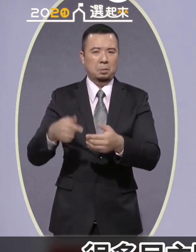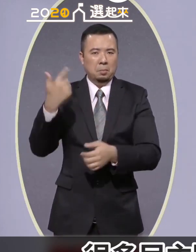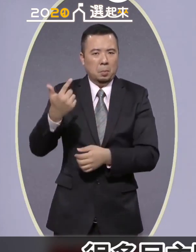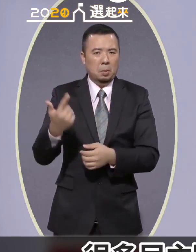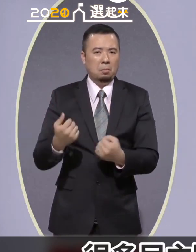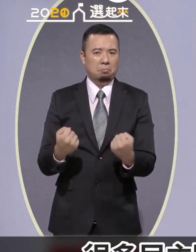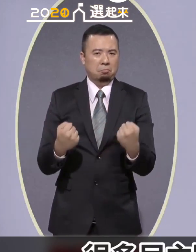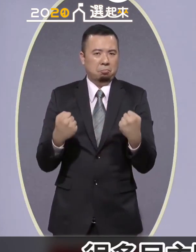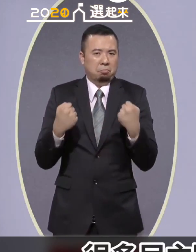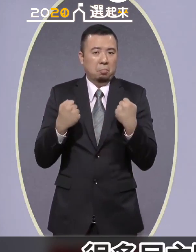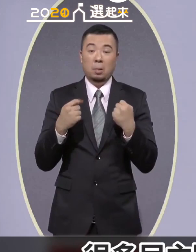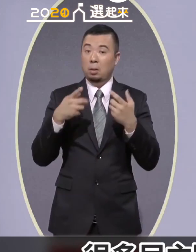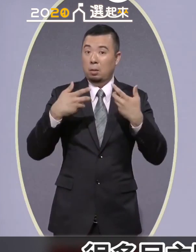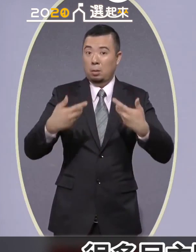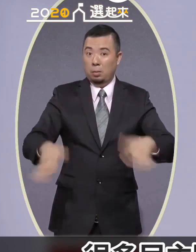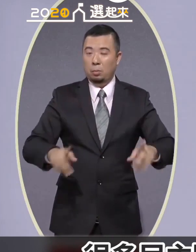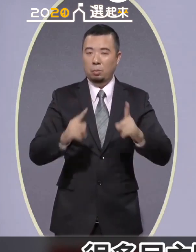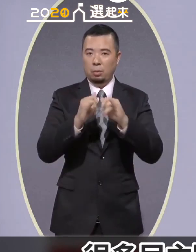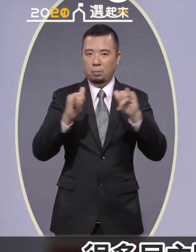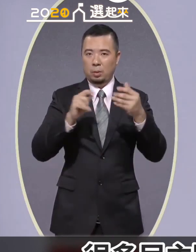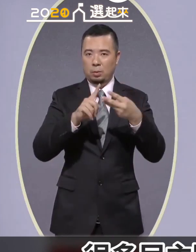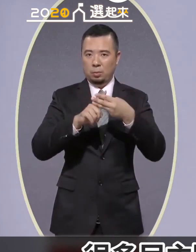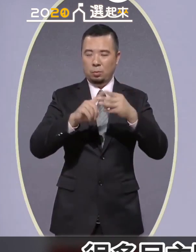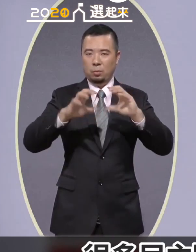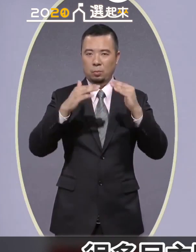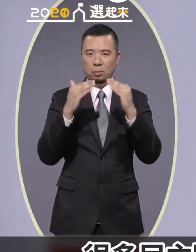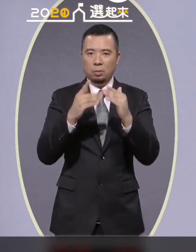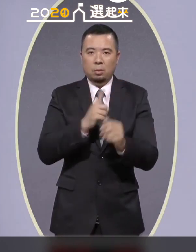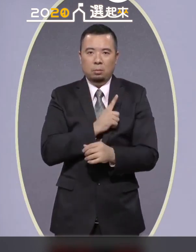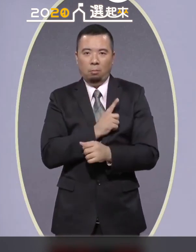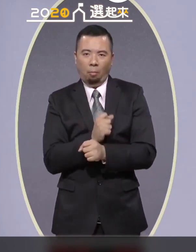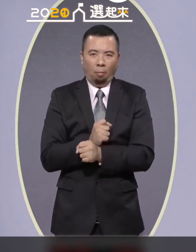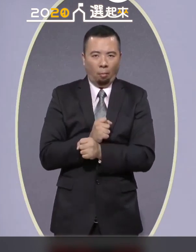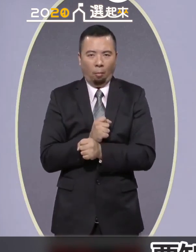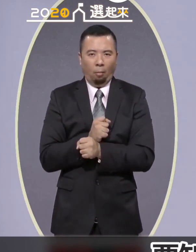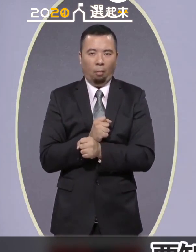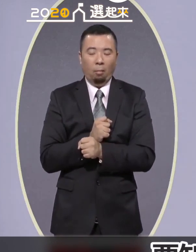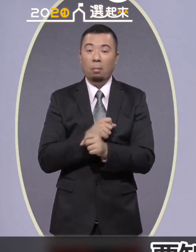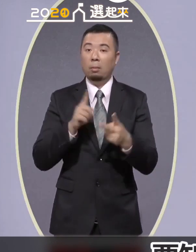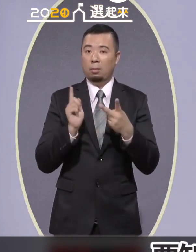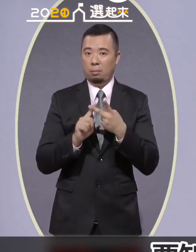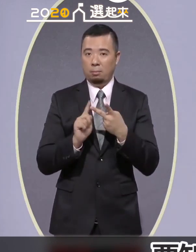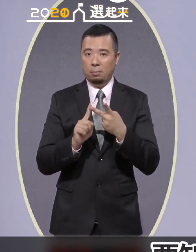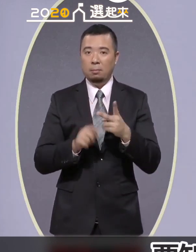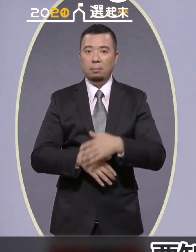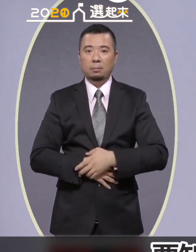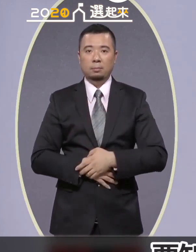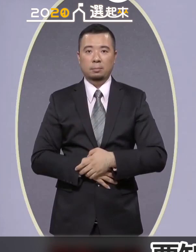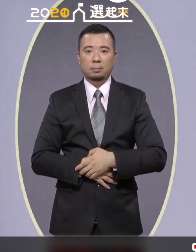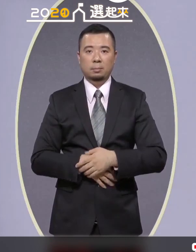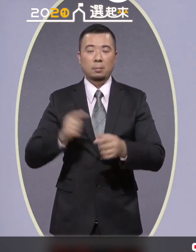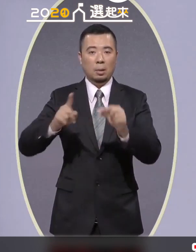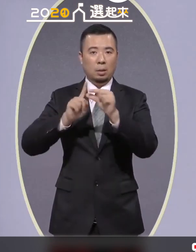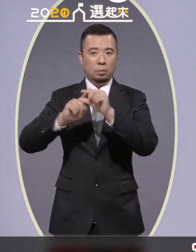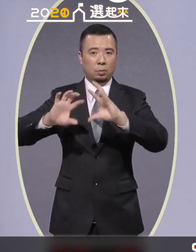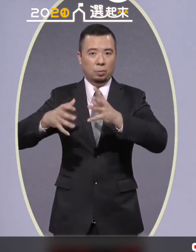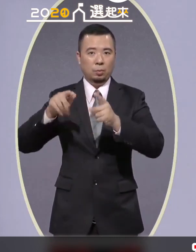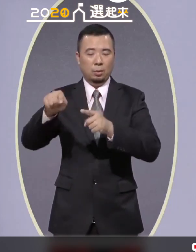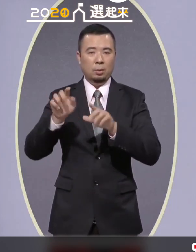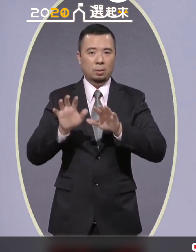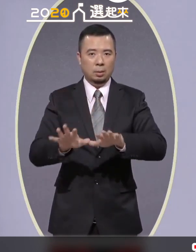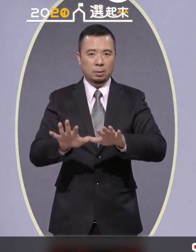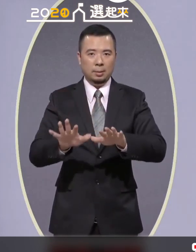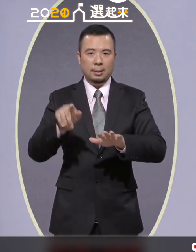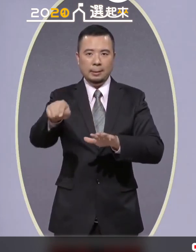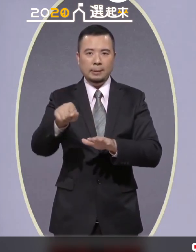国家对这个现象都充满了戒心。第二个认知是，要知道中国利用九二共识正在掏空中华